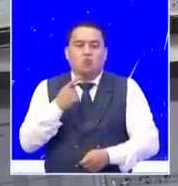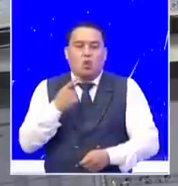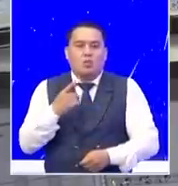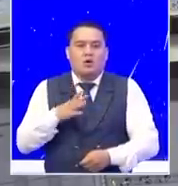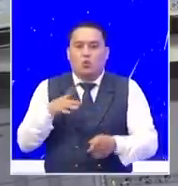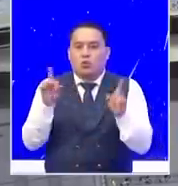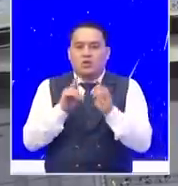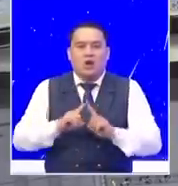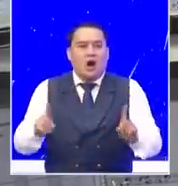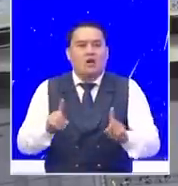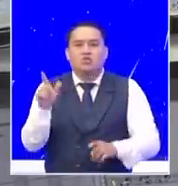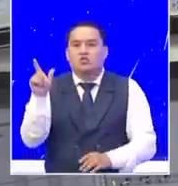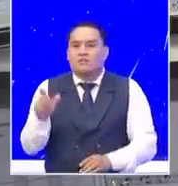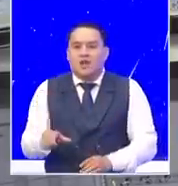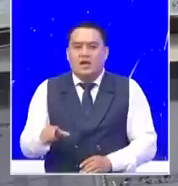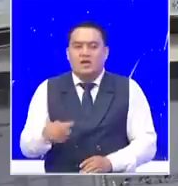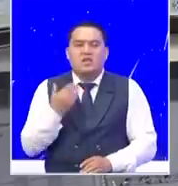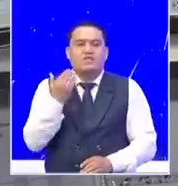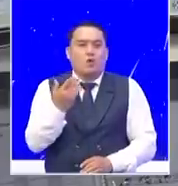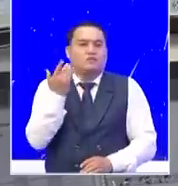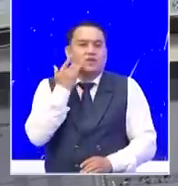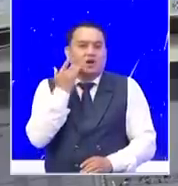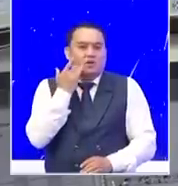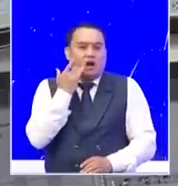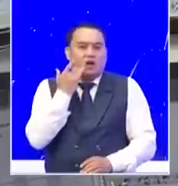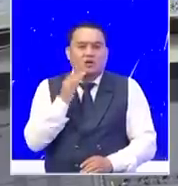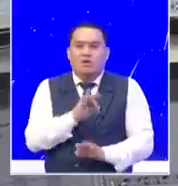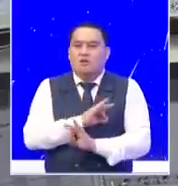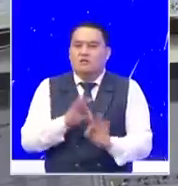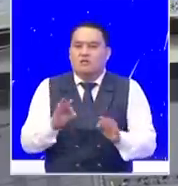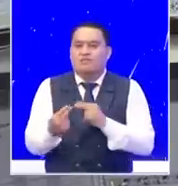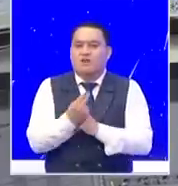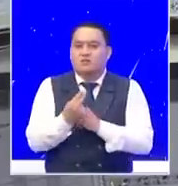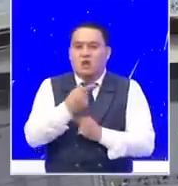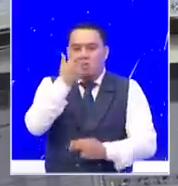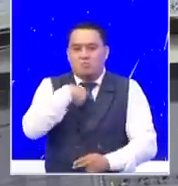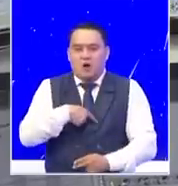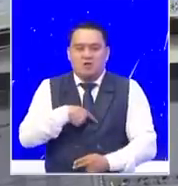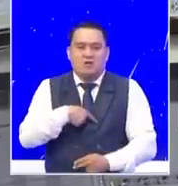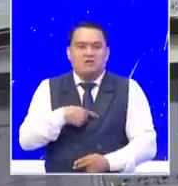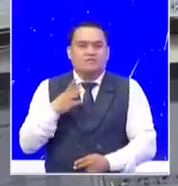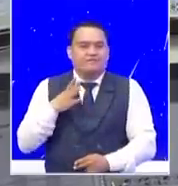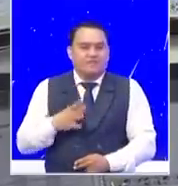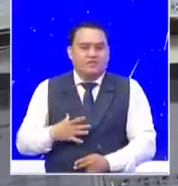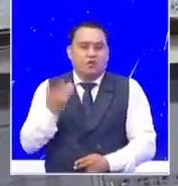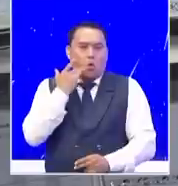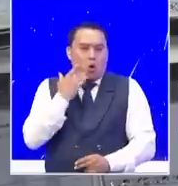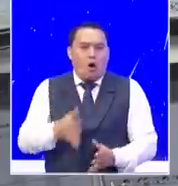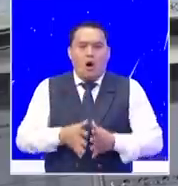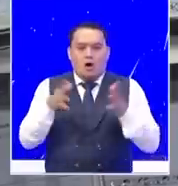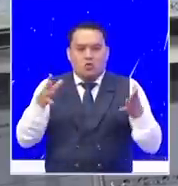был уникальный человек. Его всегда отличало безупречное воспитание, потрясающая выдержка,